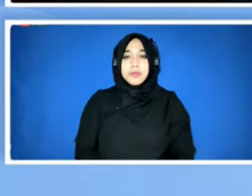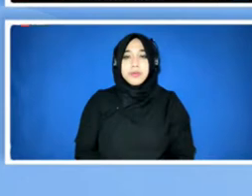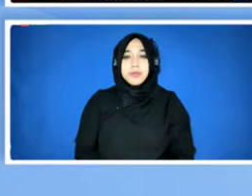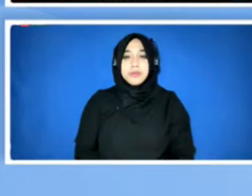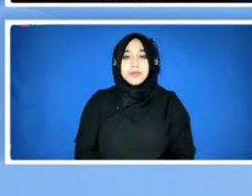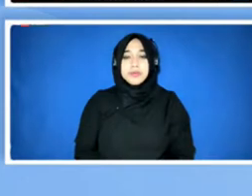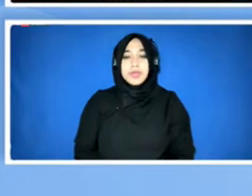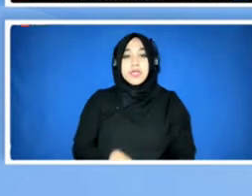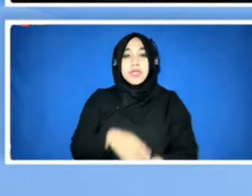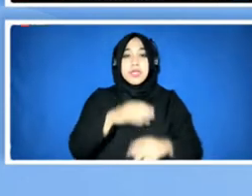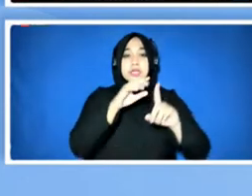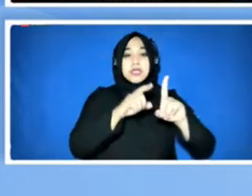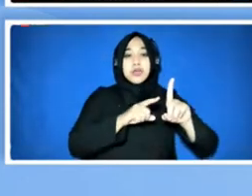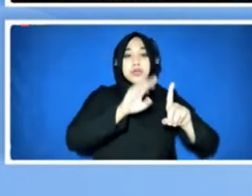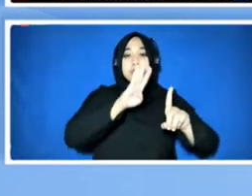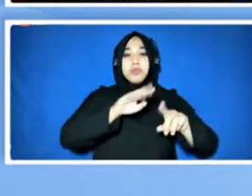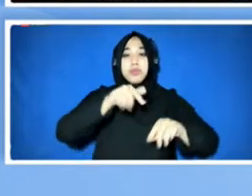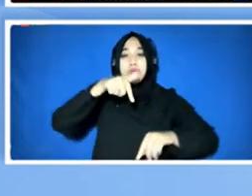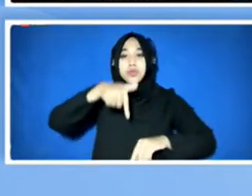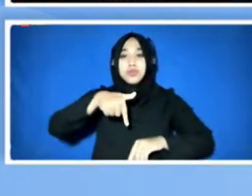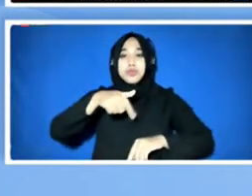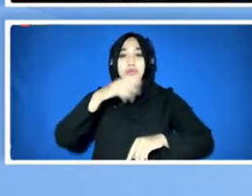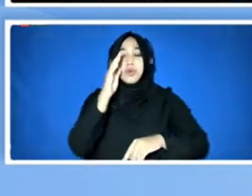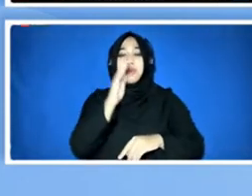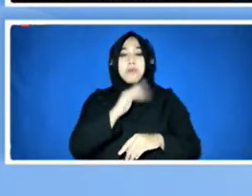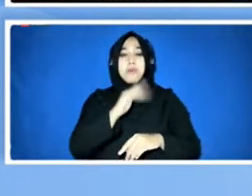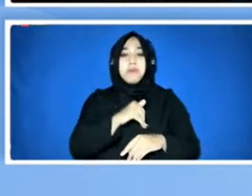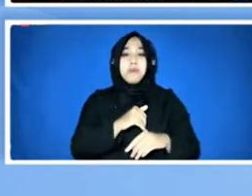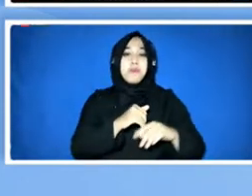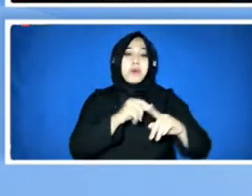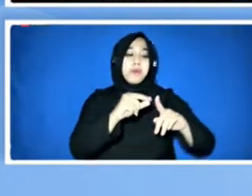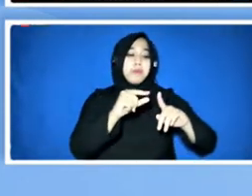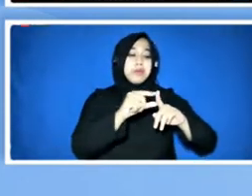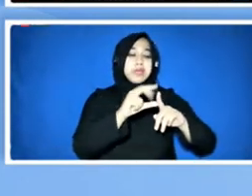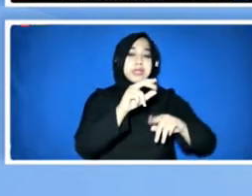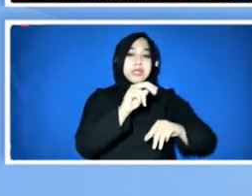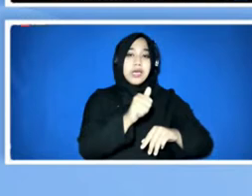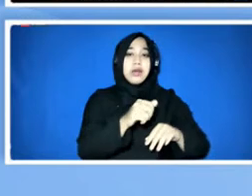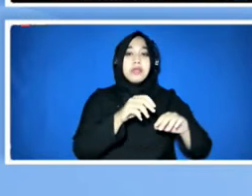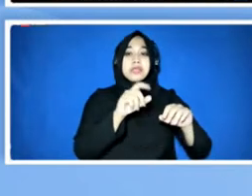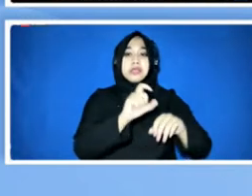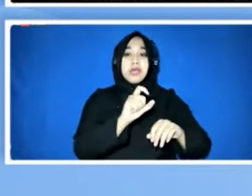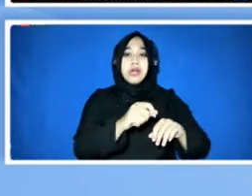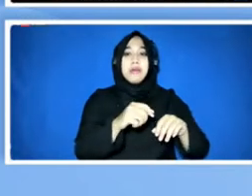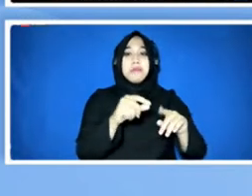Ya, 147 kebanyakan menggunakan PCR metodenya yang TCM